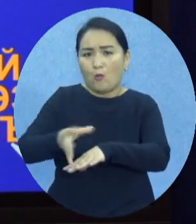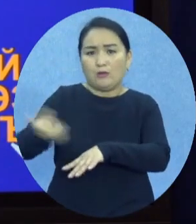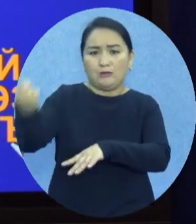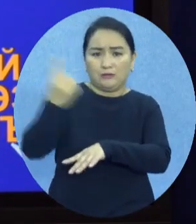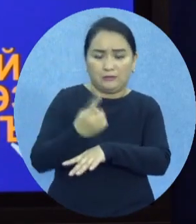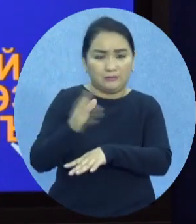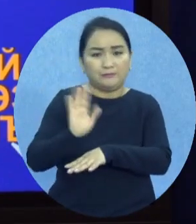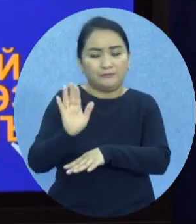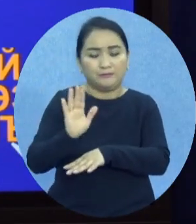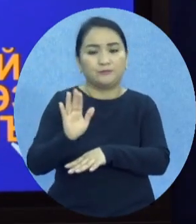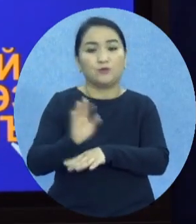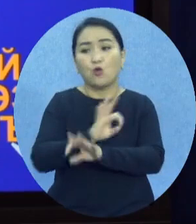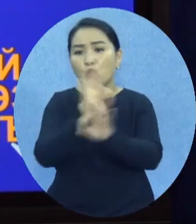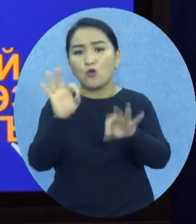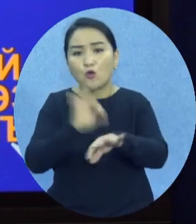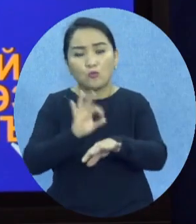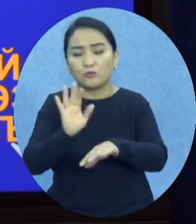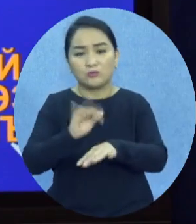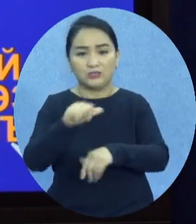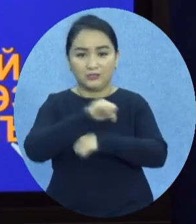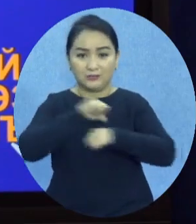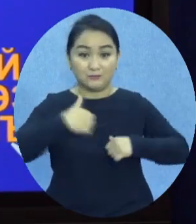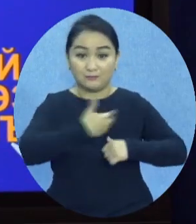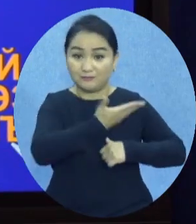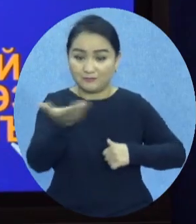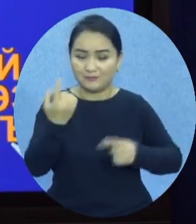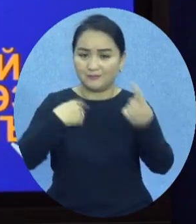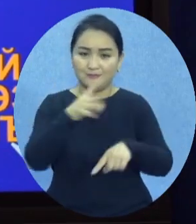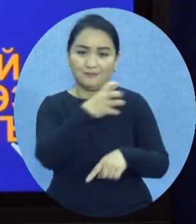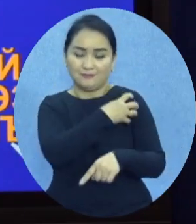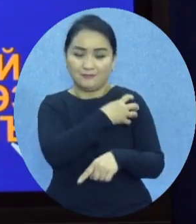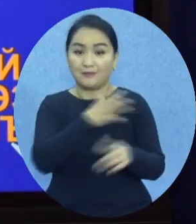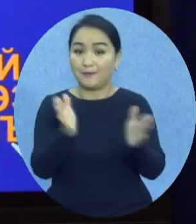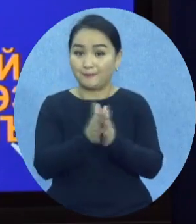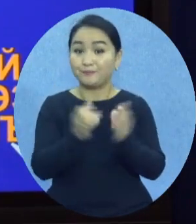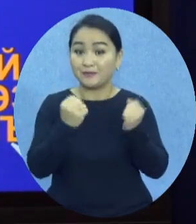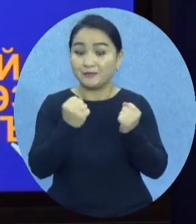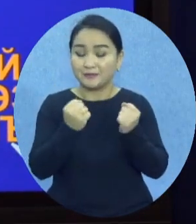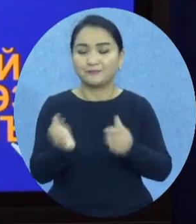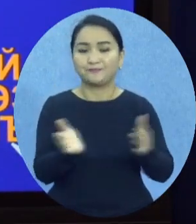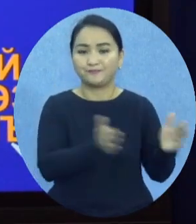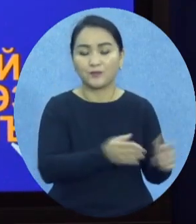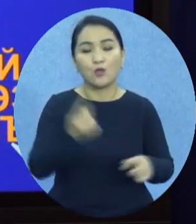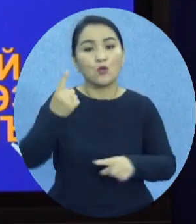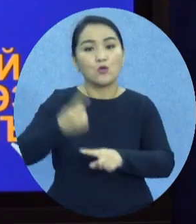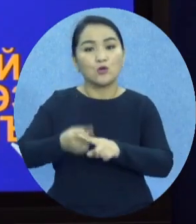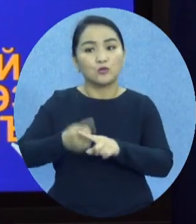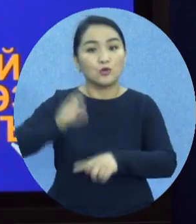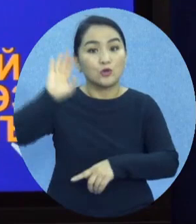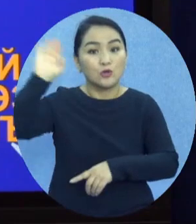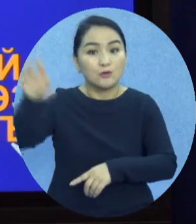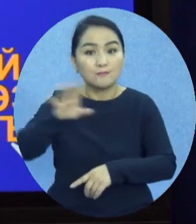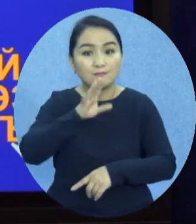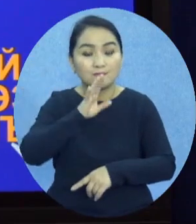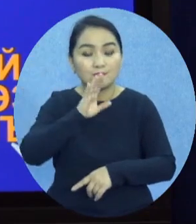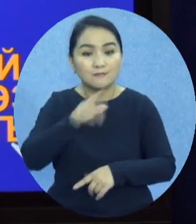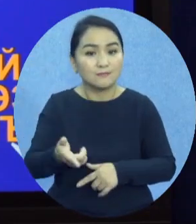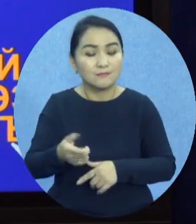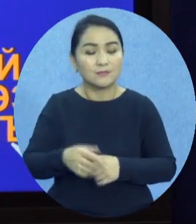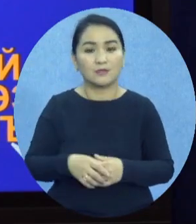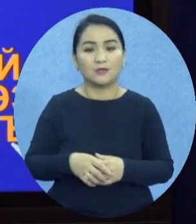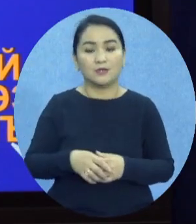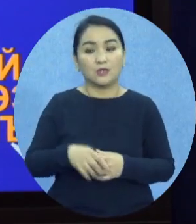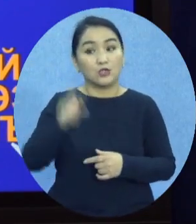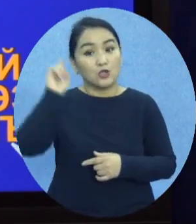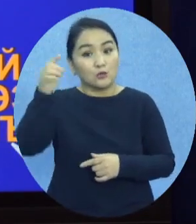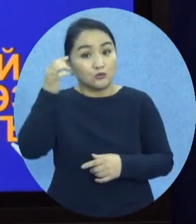бүр хариуцлагатайгаар хамтдаа хичээх зайлшгүй шаардлага үүсэж байна. За нөгөө талаас хөдөө орон нутг руу зорхиж байгаа, зорж байгаа, эсвэл зорхоор төлөвлөж